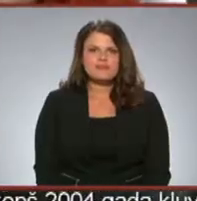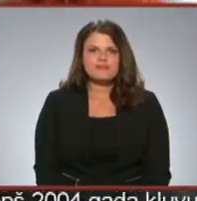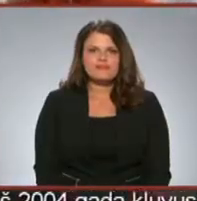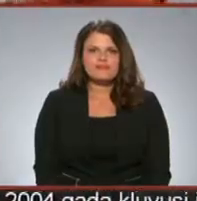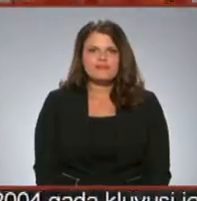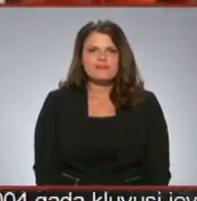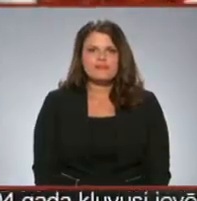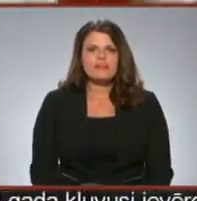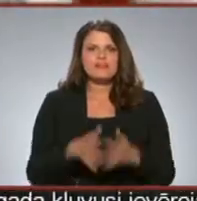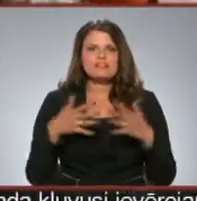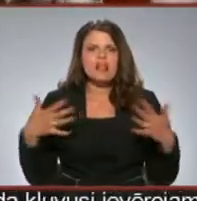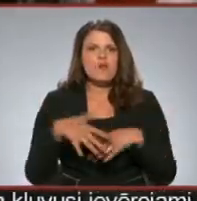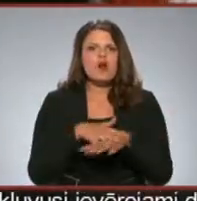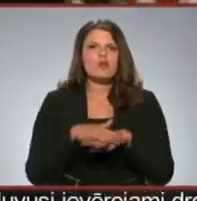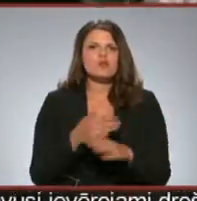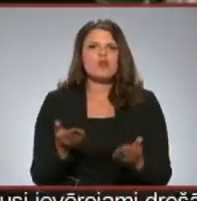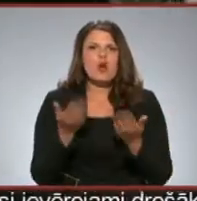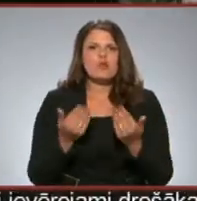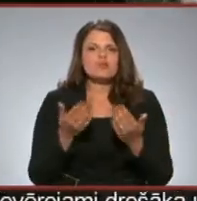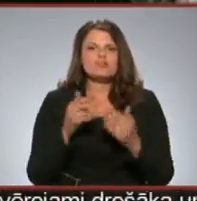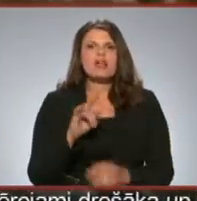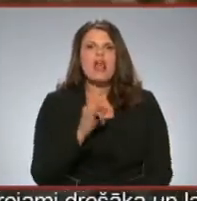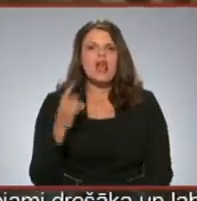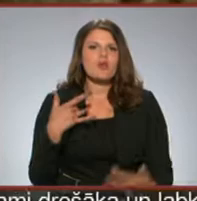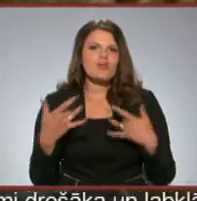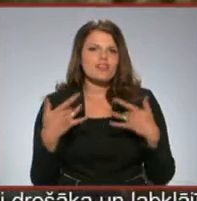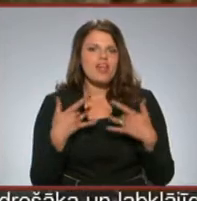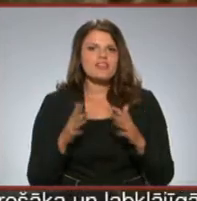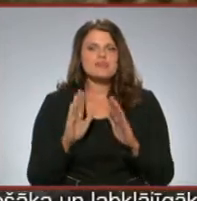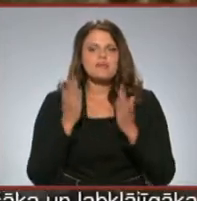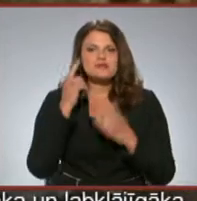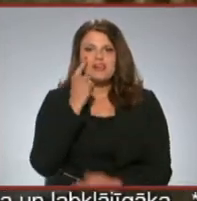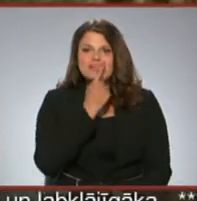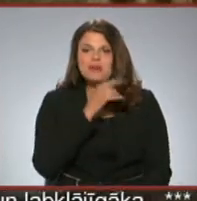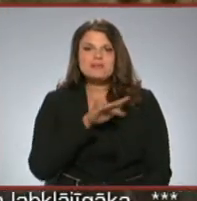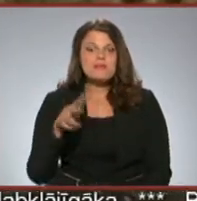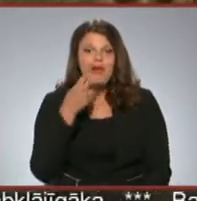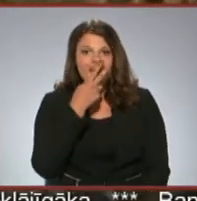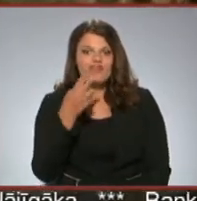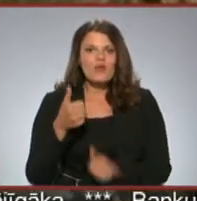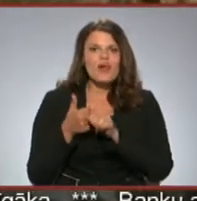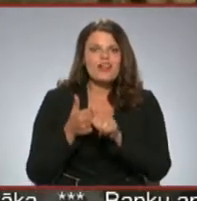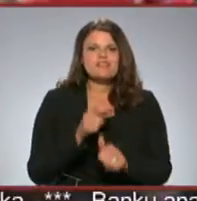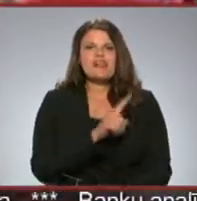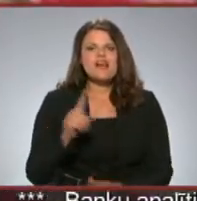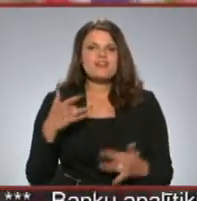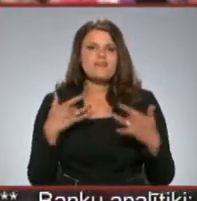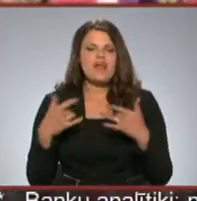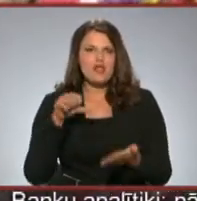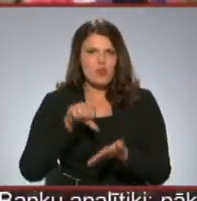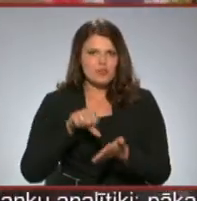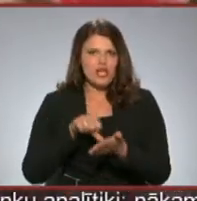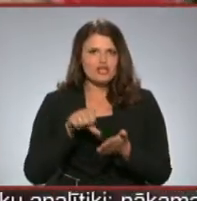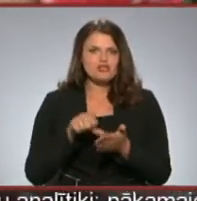Vislielāko auditoriju Esplanādē pulcināja Leļļu teātris. Mirdzošām acīm mazie skatītāji vēroja un līdz dzīvoja katram aktieru